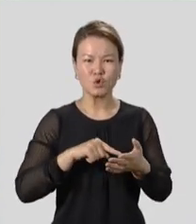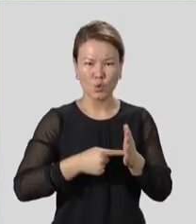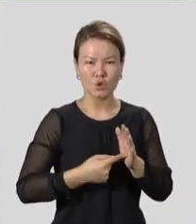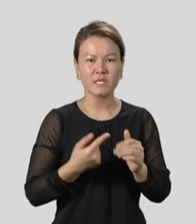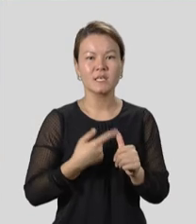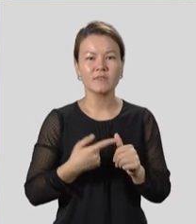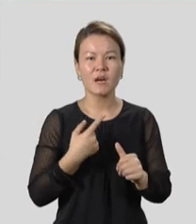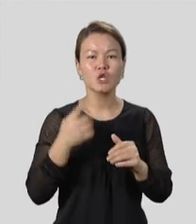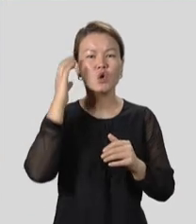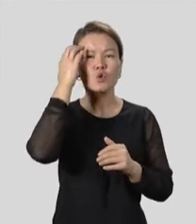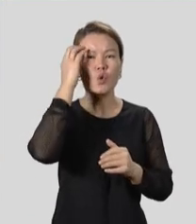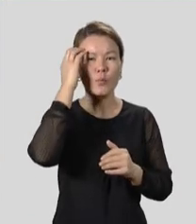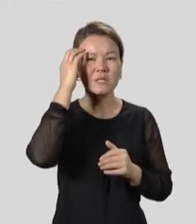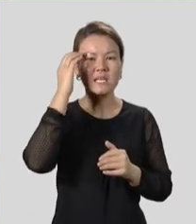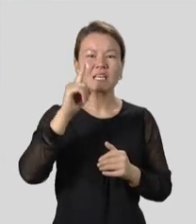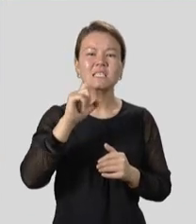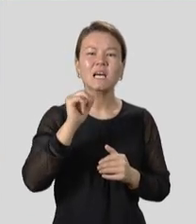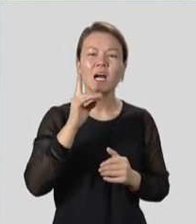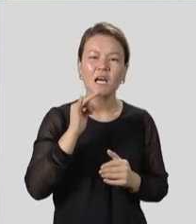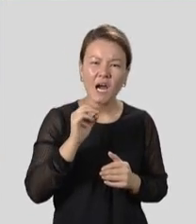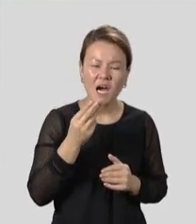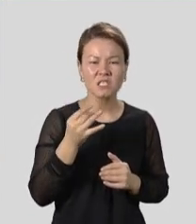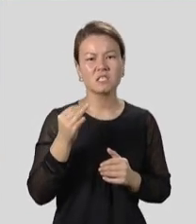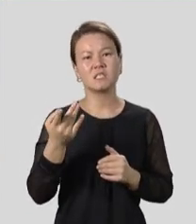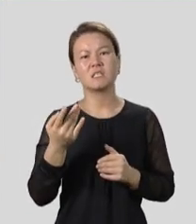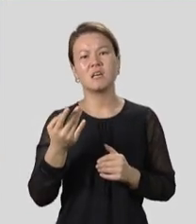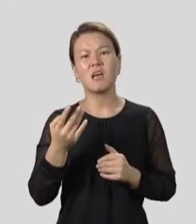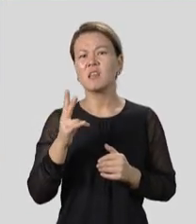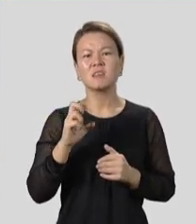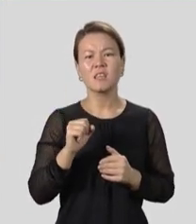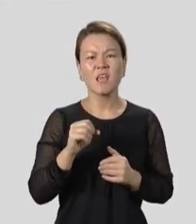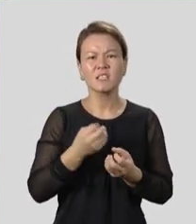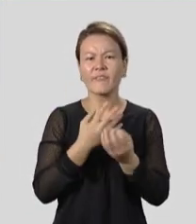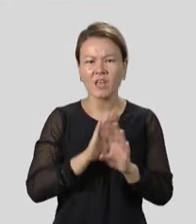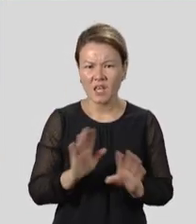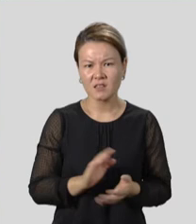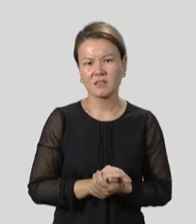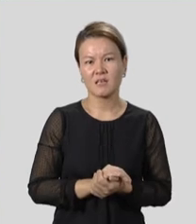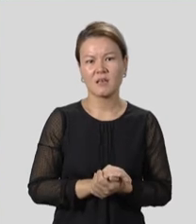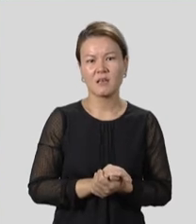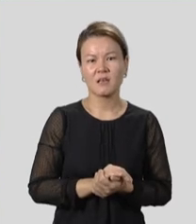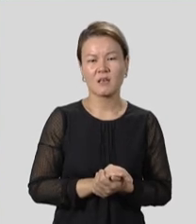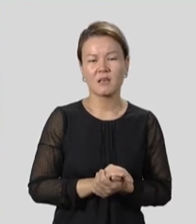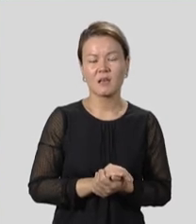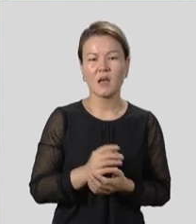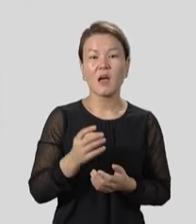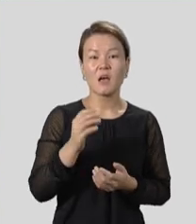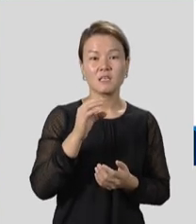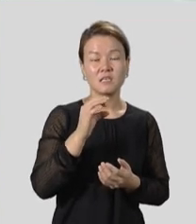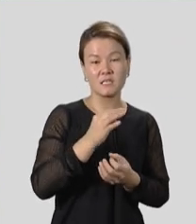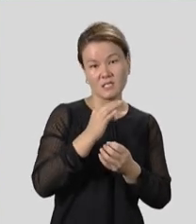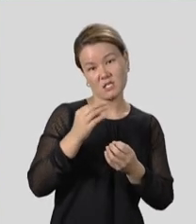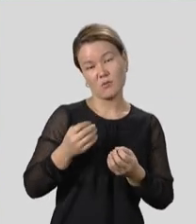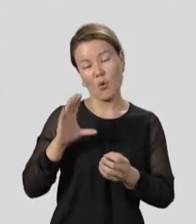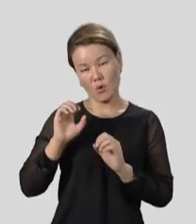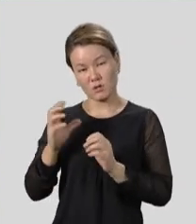называют темную, закрашенную, не выколотой, а светлую, выколотой. Так